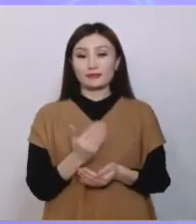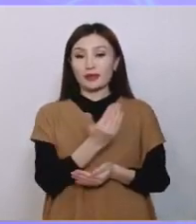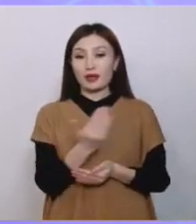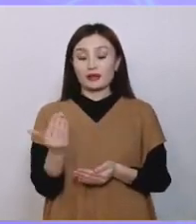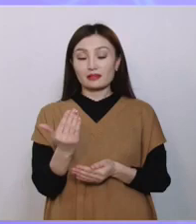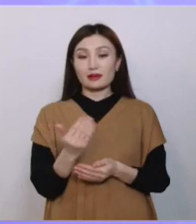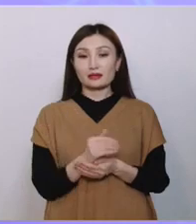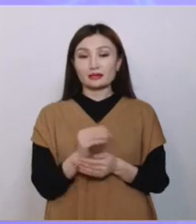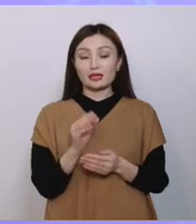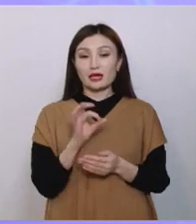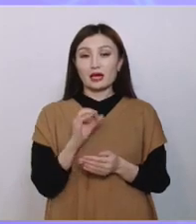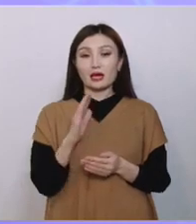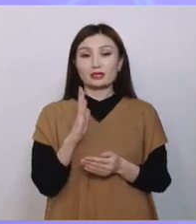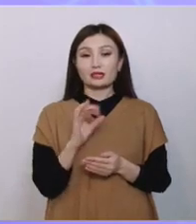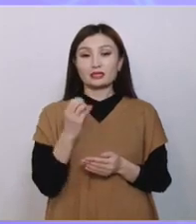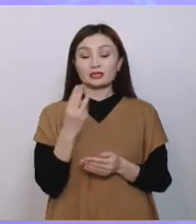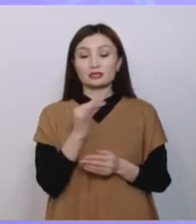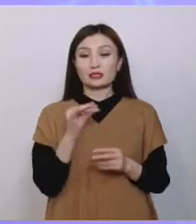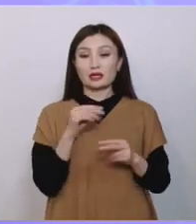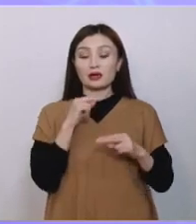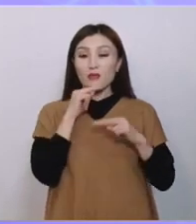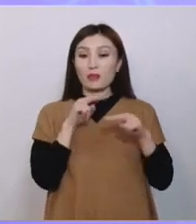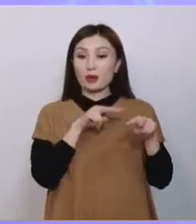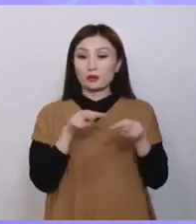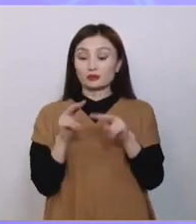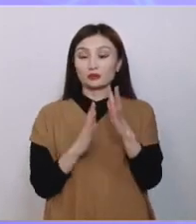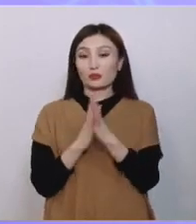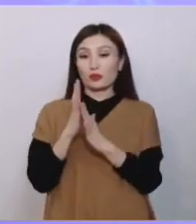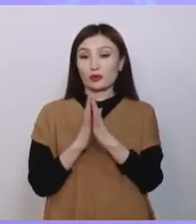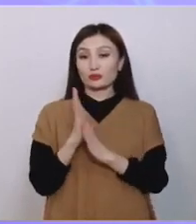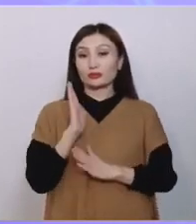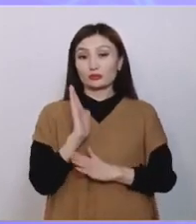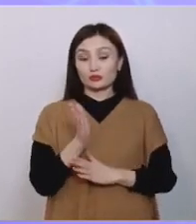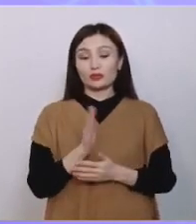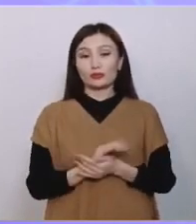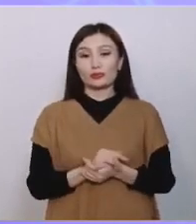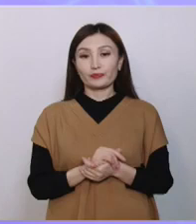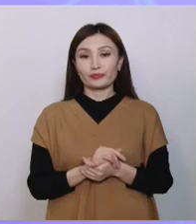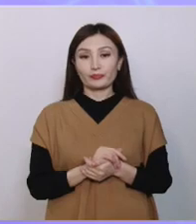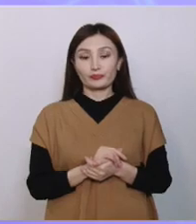Алар жашылчаларды байқо жүргізу өстірішет.